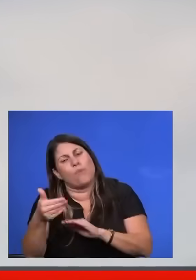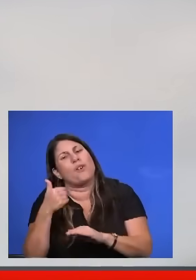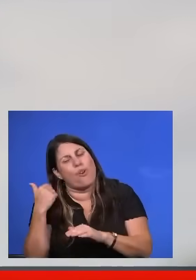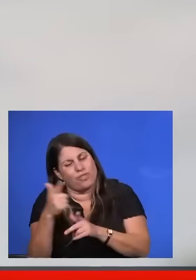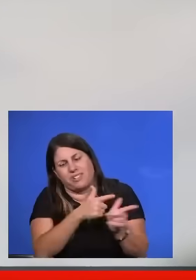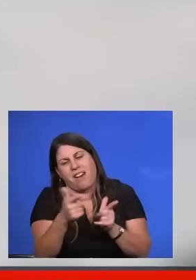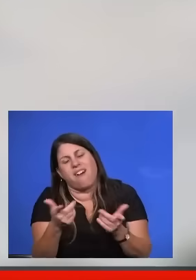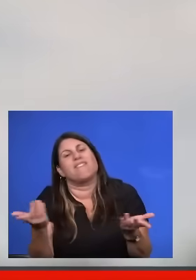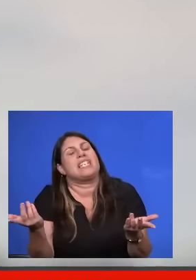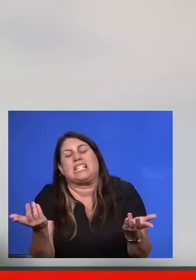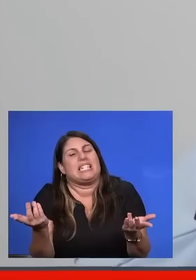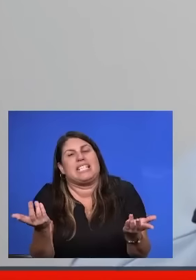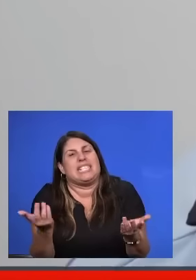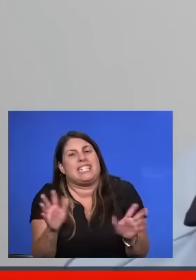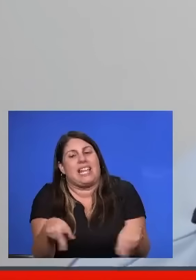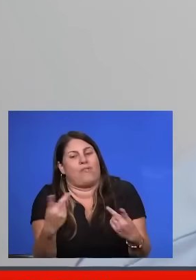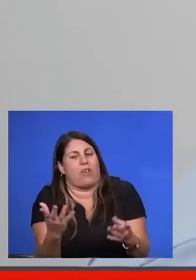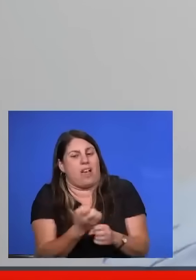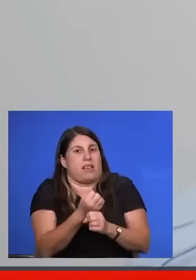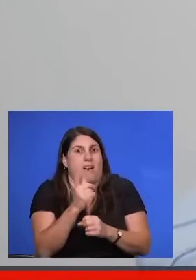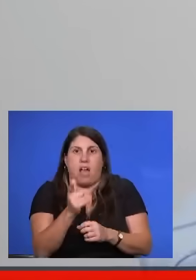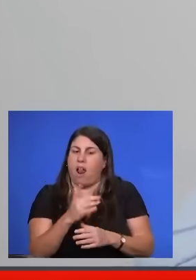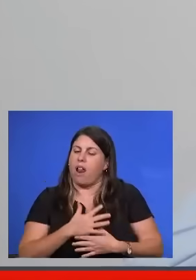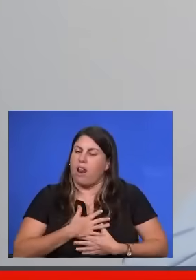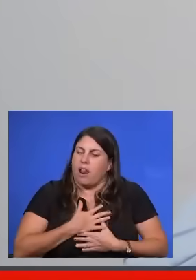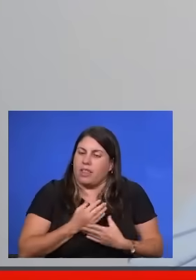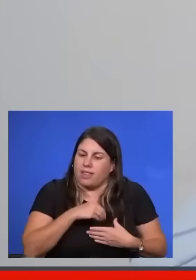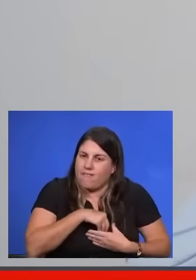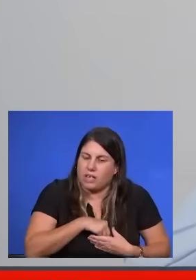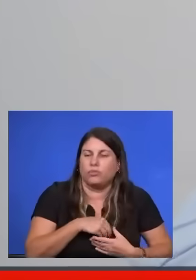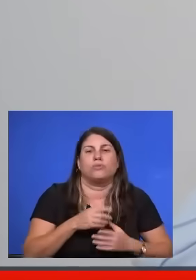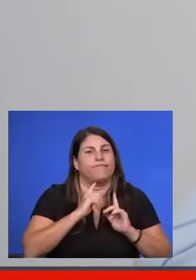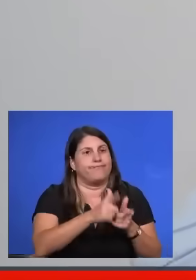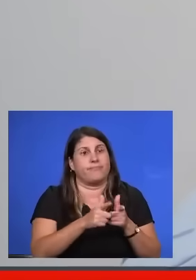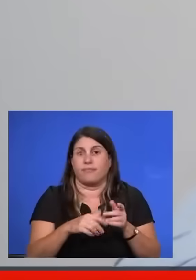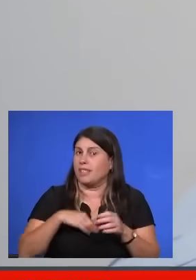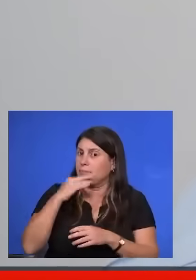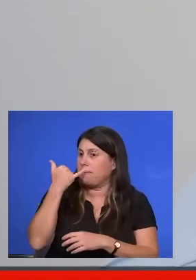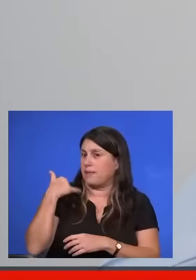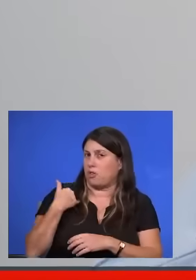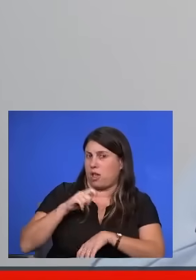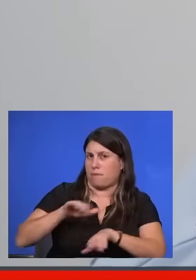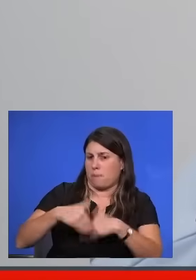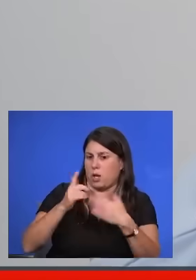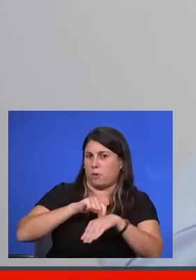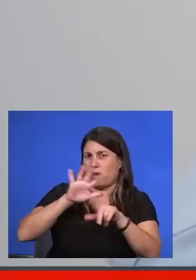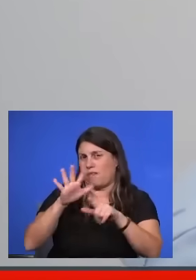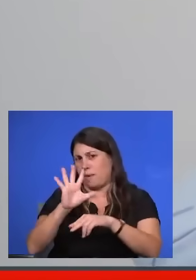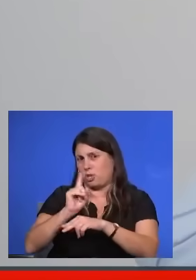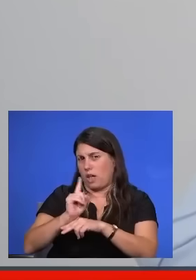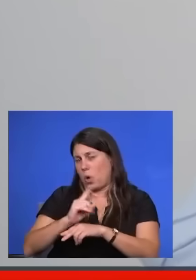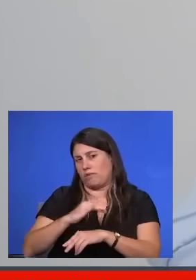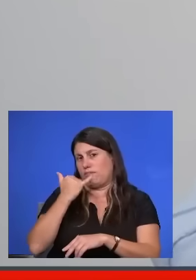נפש, בגבורה גדולה, הם לחמו. הוא הספיק עוד להתקשר אליי בבוקר בשבע וחמישה בערך. אמר